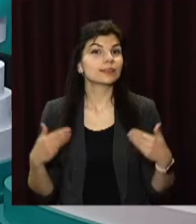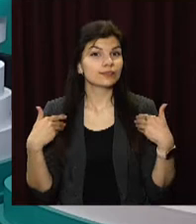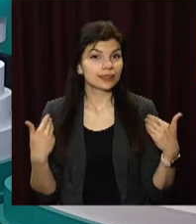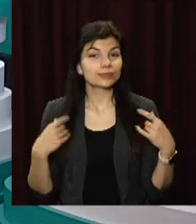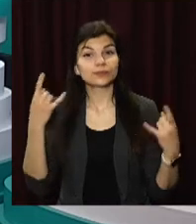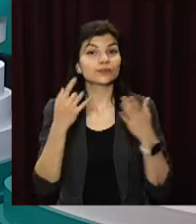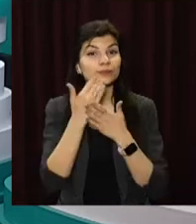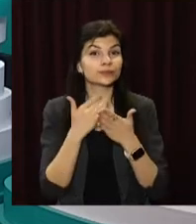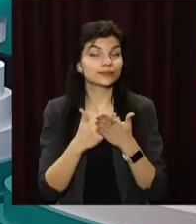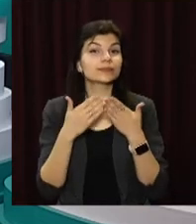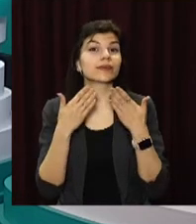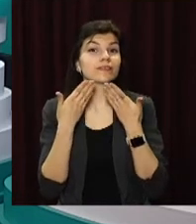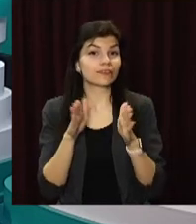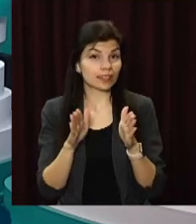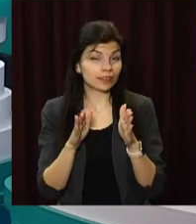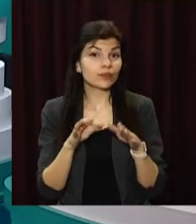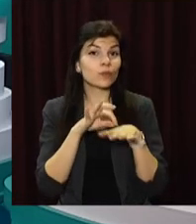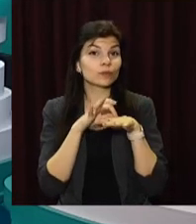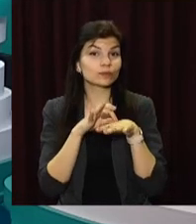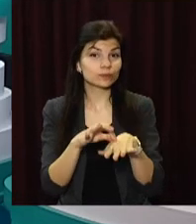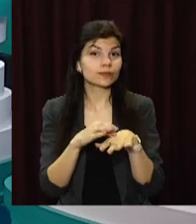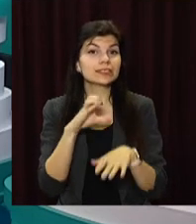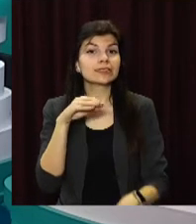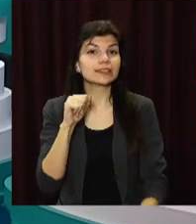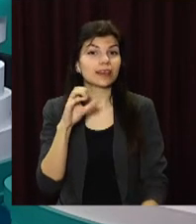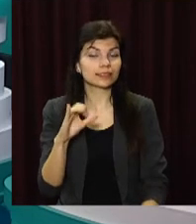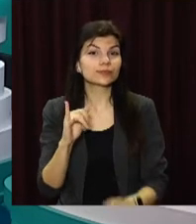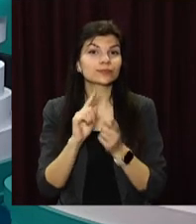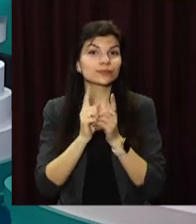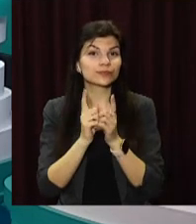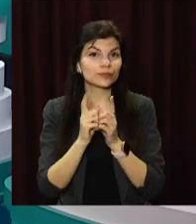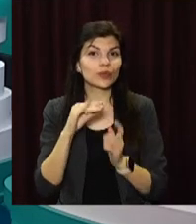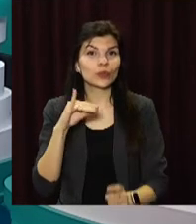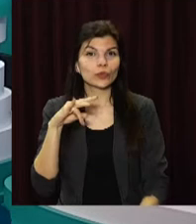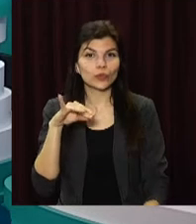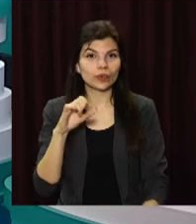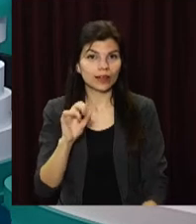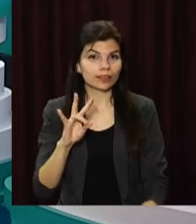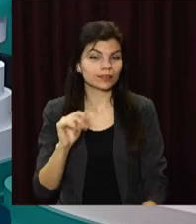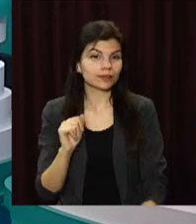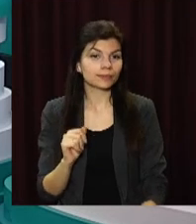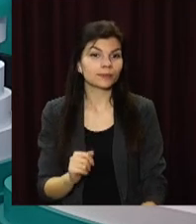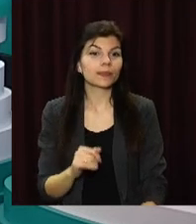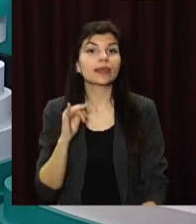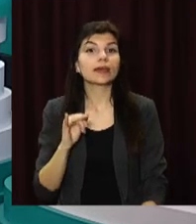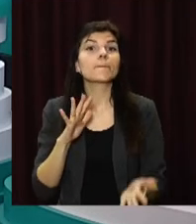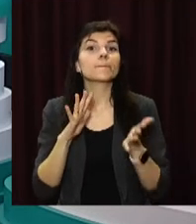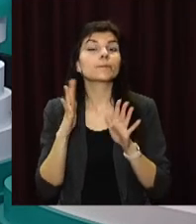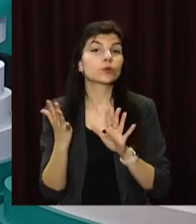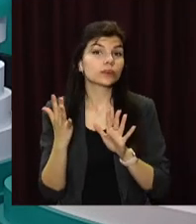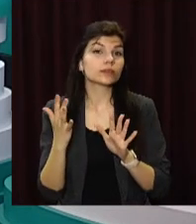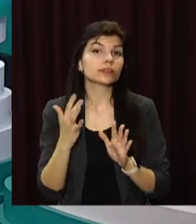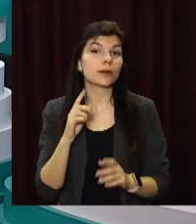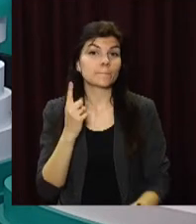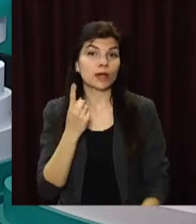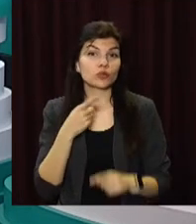Вітаю! В ефірі денний випуск новин на відкритому. У студії для вас працюють Стас Коновалов та сурдоперекладачка Юліана Пуговкіна. І про головні